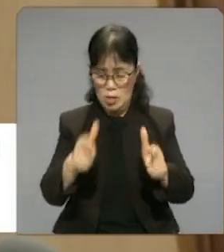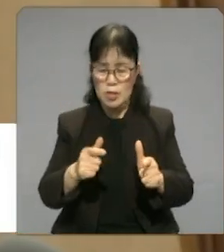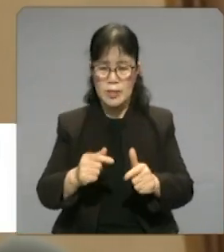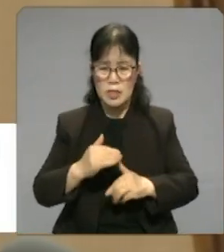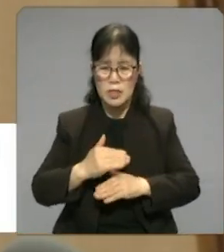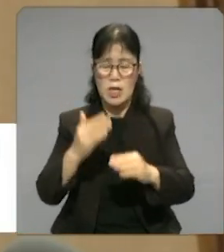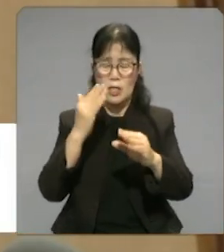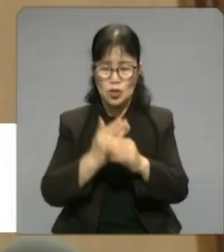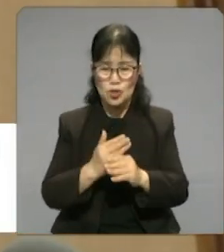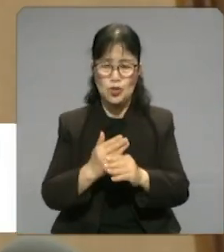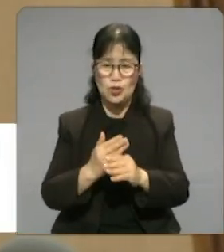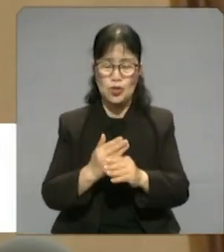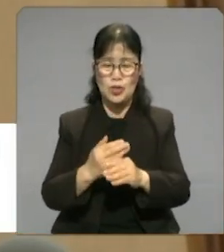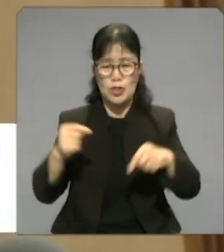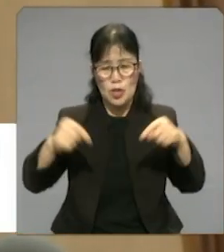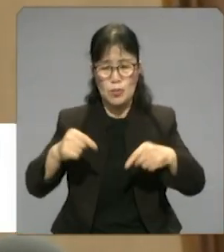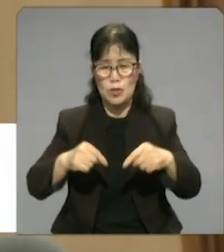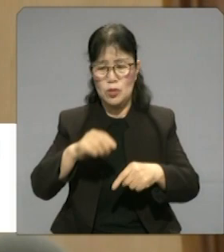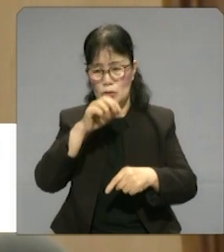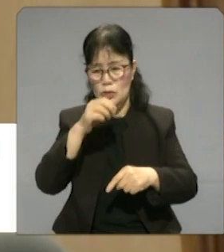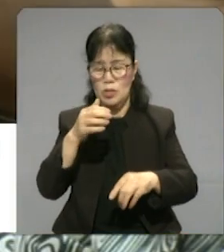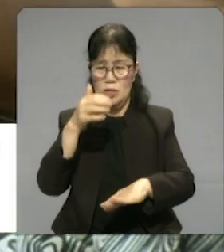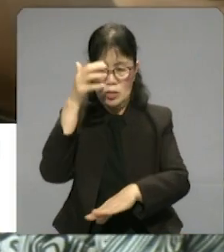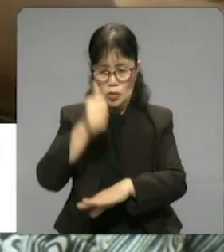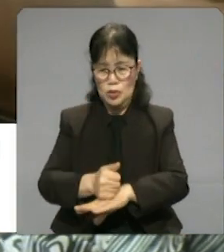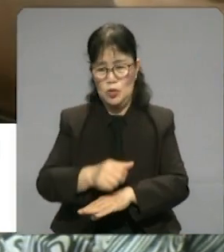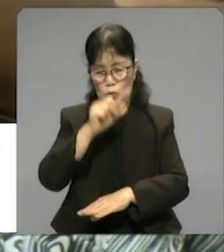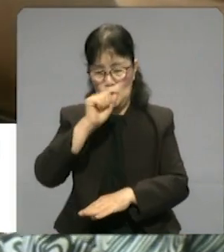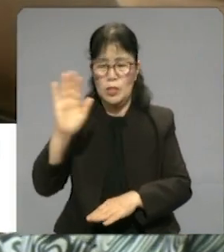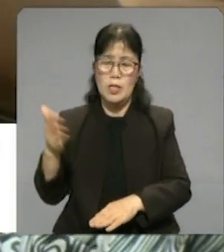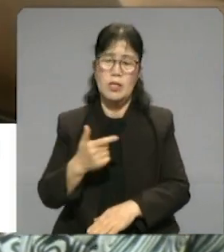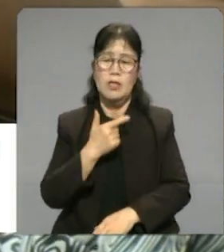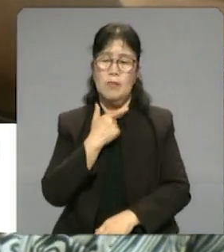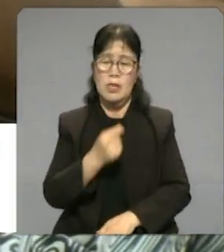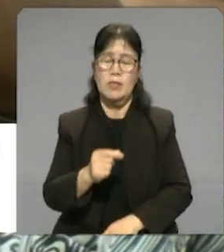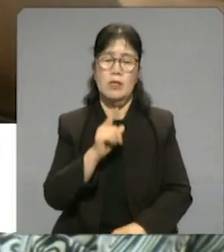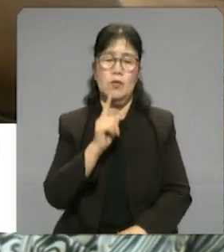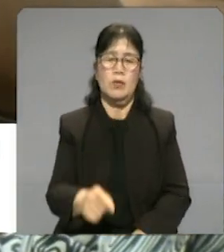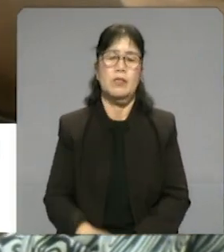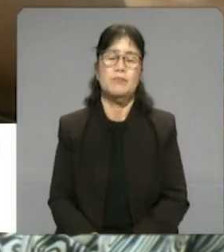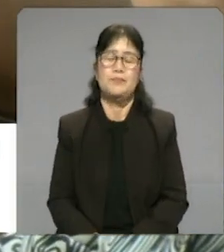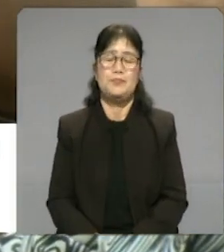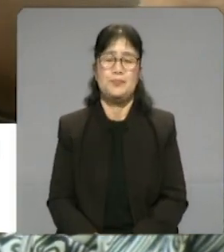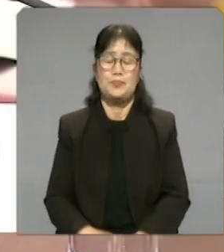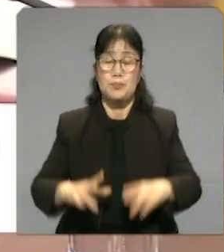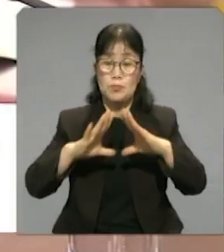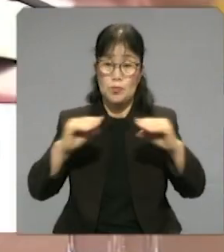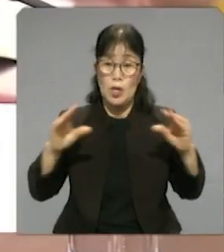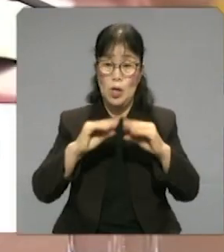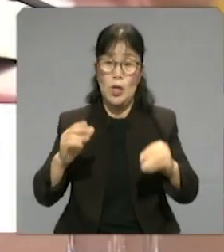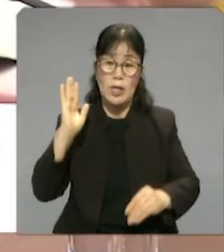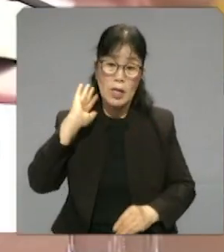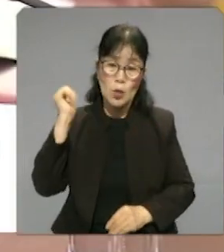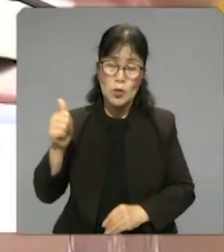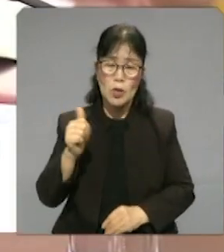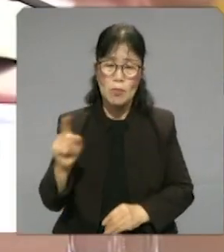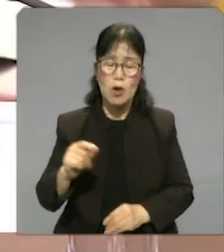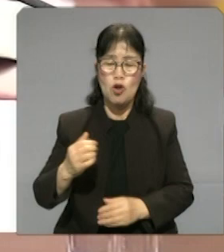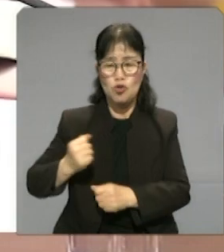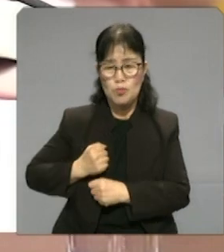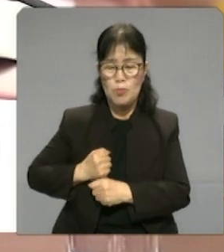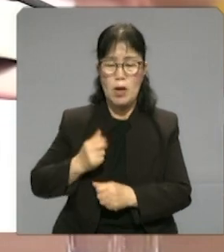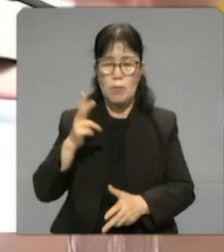방산 원전 관련 협의들이 좋은 결실을 보기를 기대한다고 강조했습니다. 요하니스 대통령도 화답하며 국방,